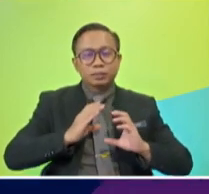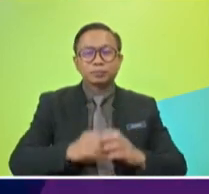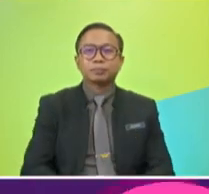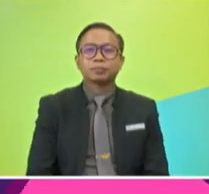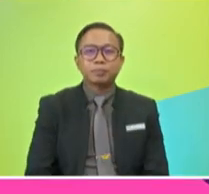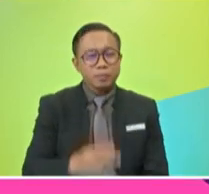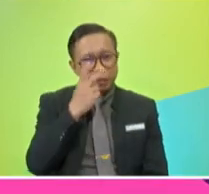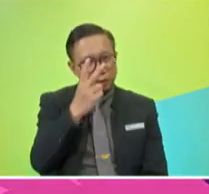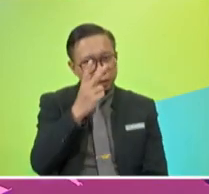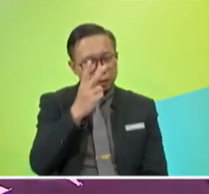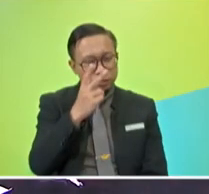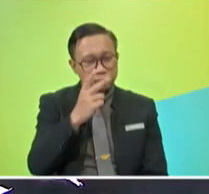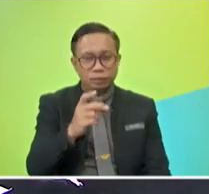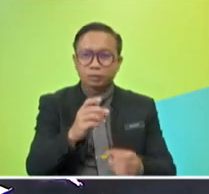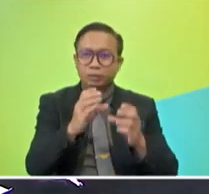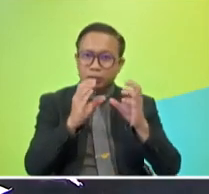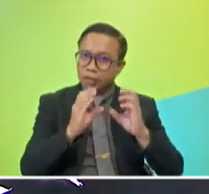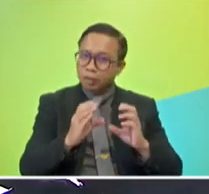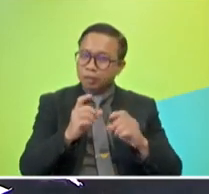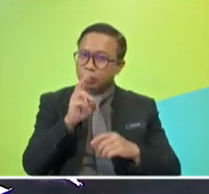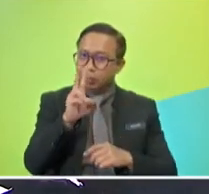situasi yang kedua